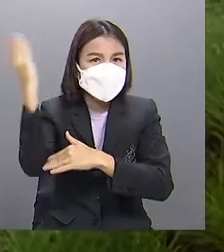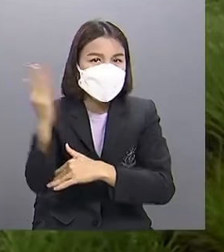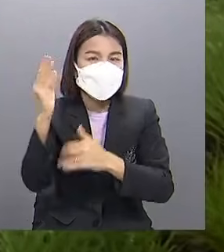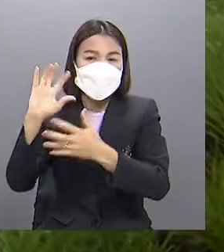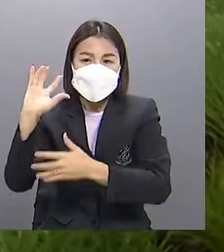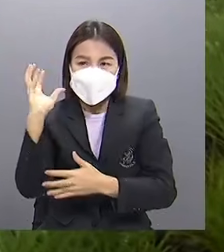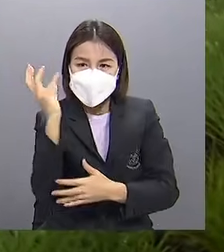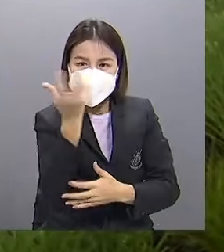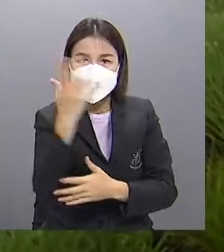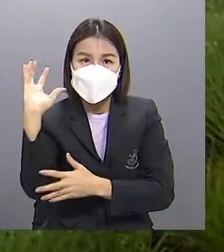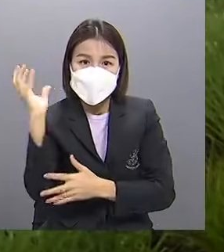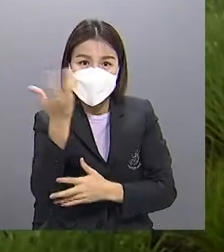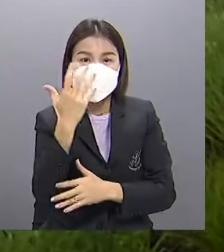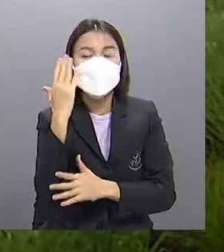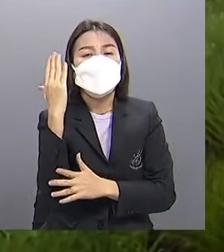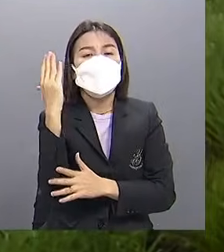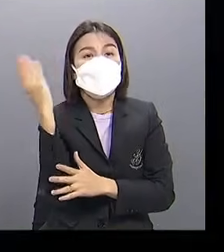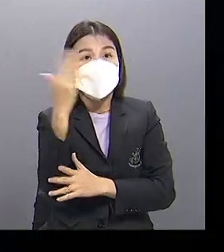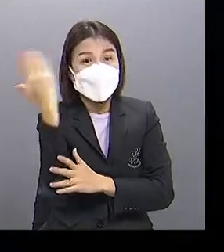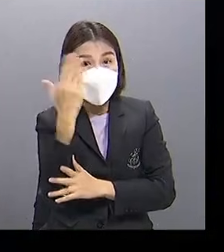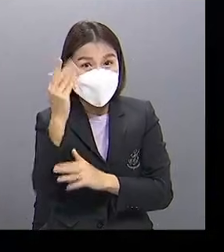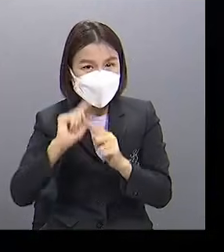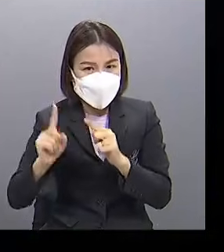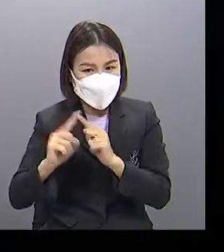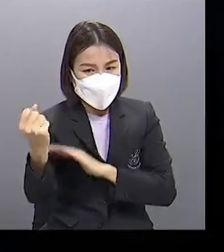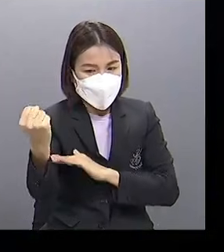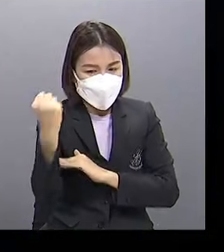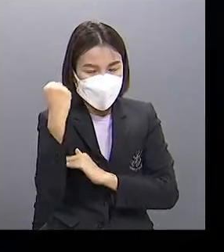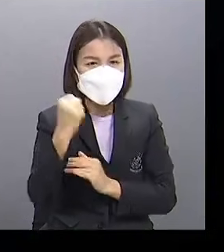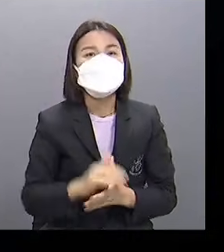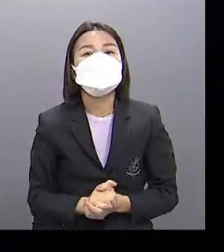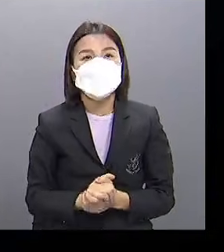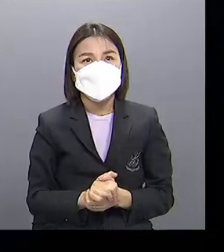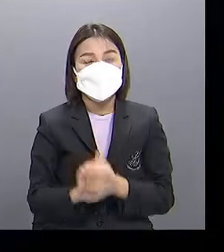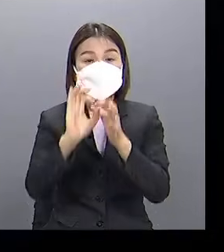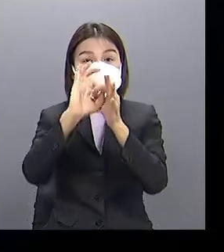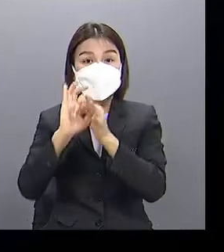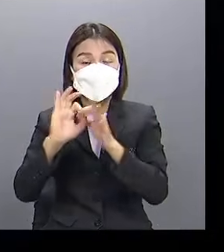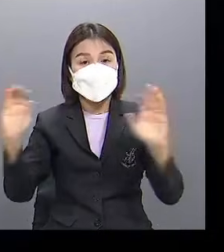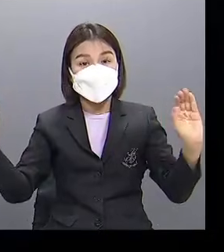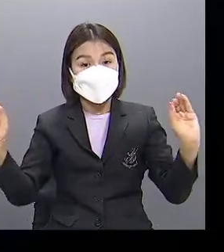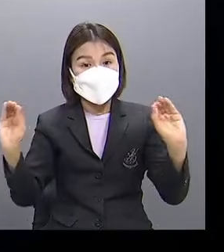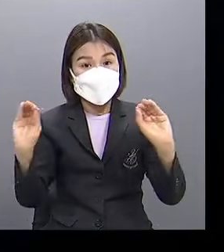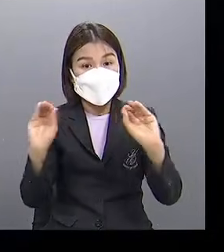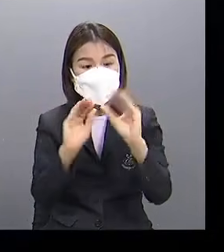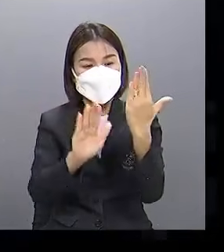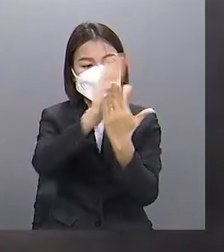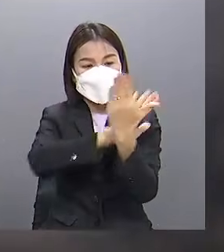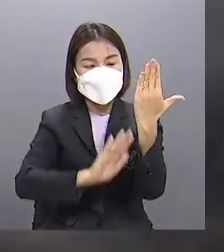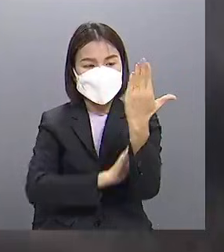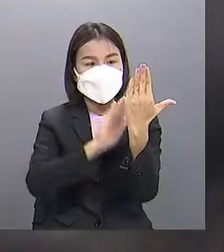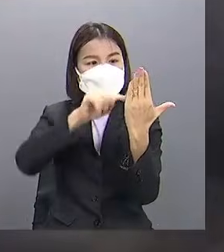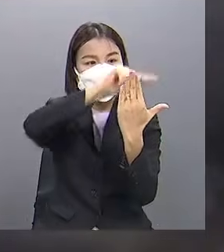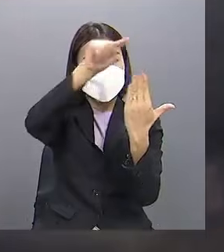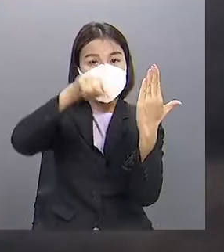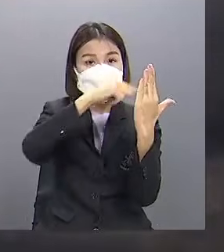กยกระดับการก่อตัวแรงยิ่งขึ้นโดยอาจเคลื่อนมาใกล้หรือเข้าสู่ประเทศไทยบริเวณภาคเหนือตอนบนและ